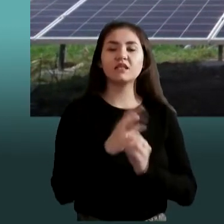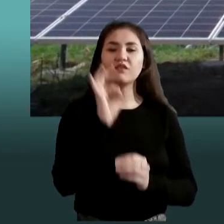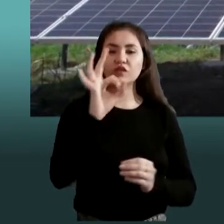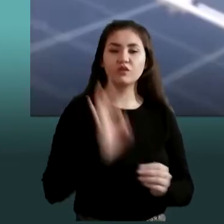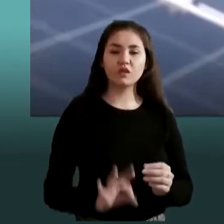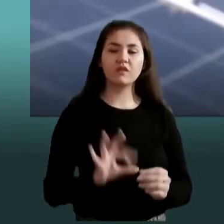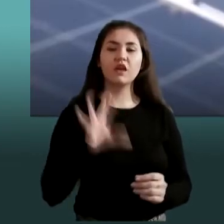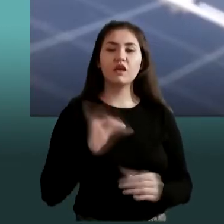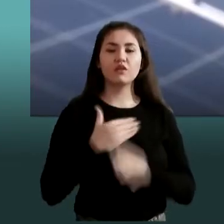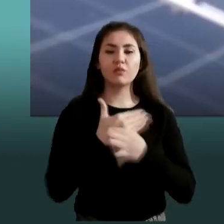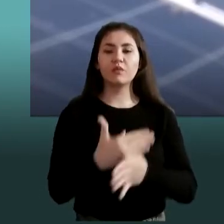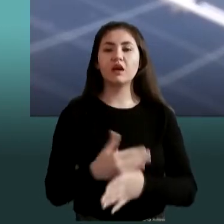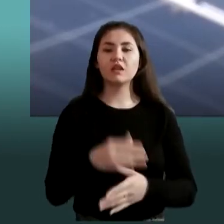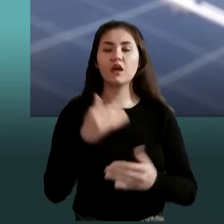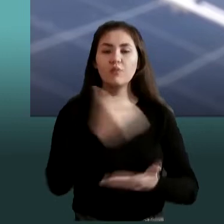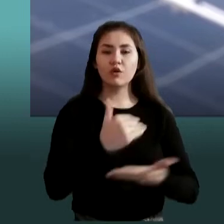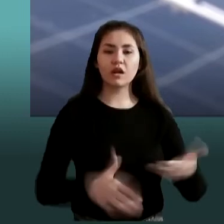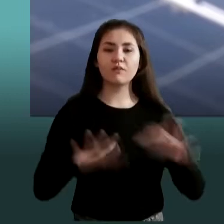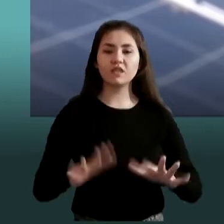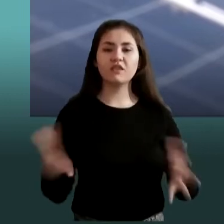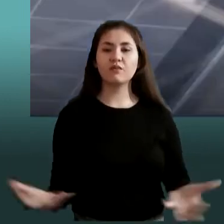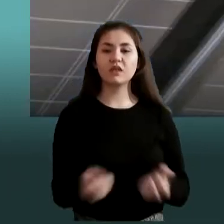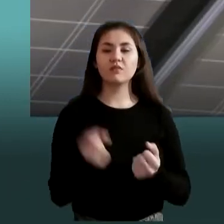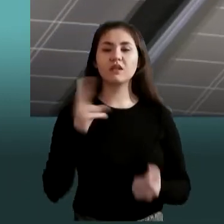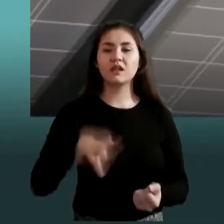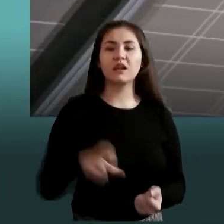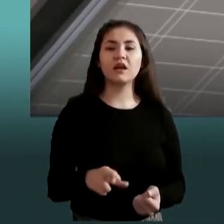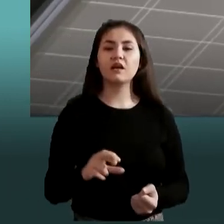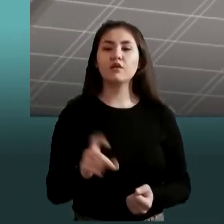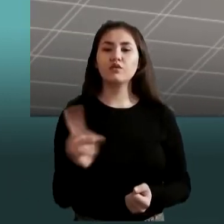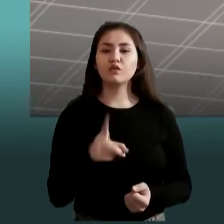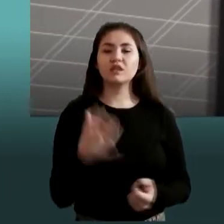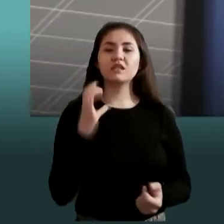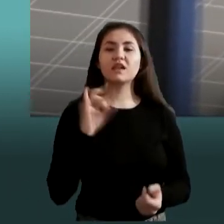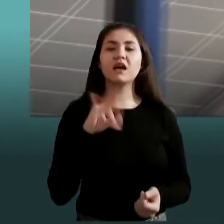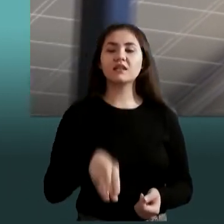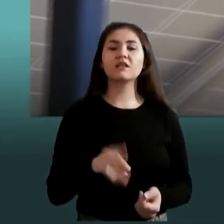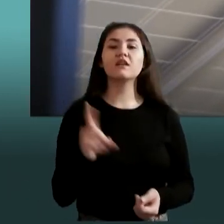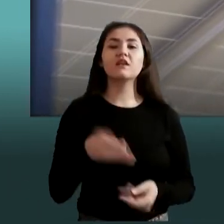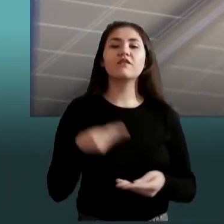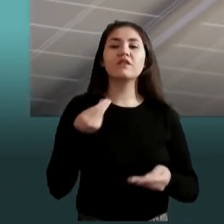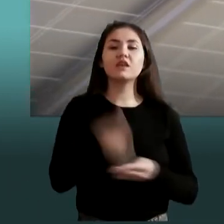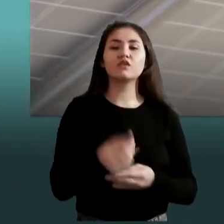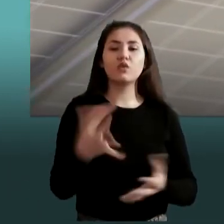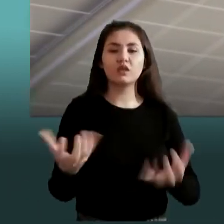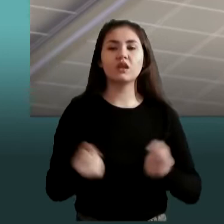можуть допомагати програми місцеві підтримки для того, щоб цей стартовий внесок можна було отримати